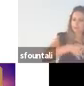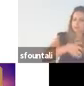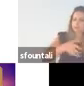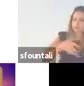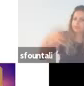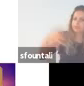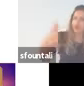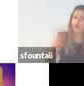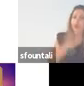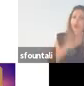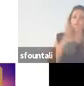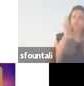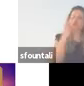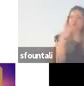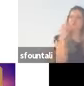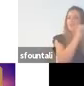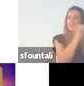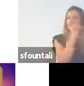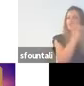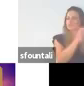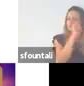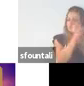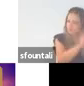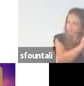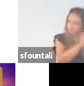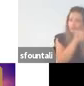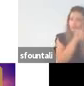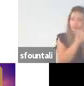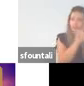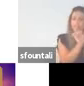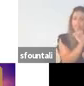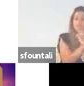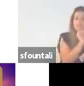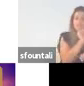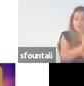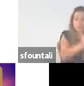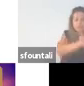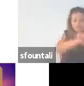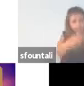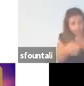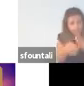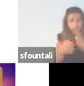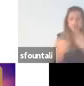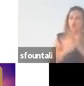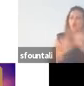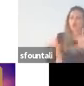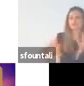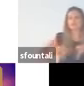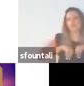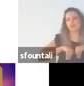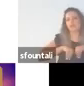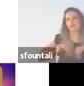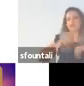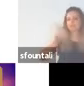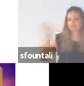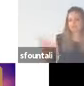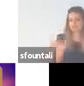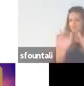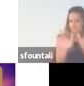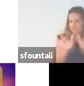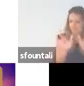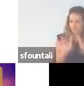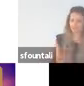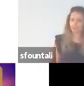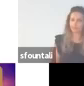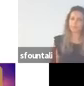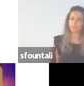έτσι ώστε να μετακινηθούμε σε μια κουλτούρα συνένεσης. So we had lots of conversations with our, with activists and